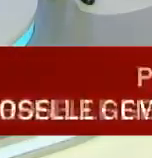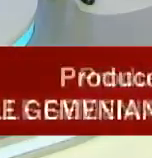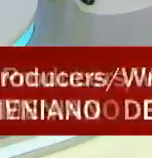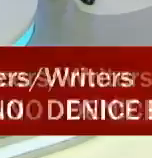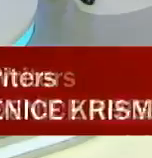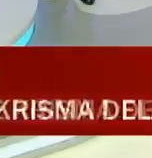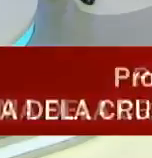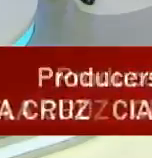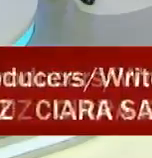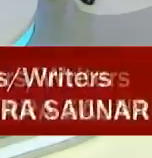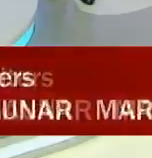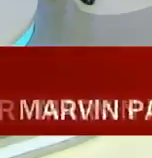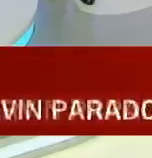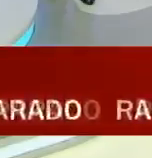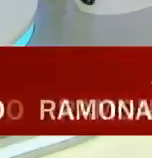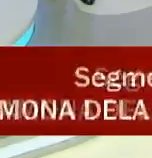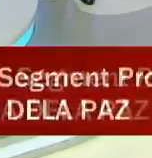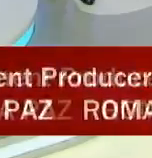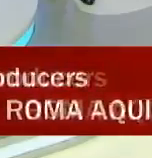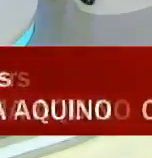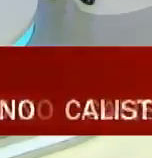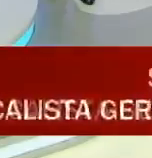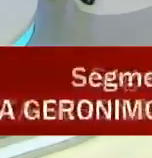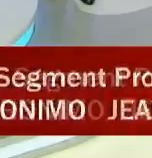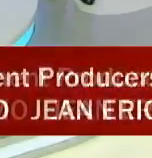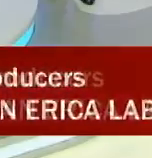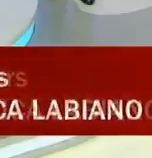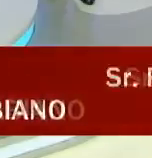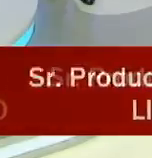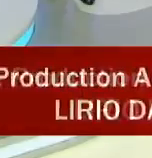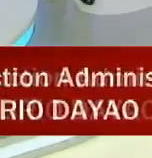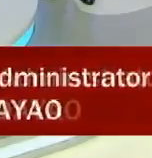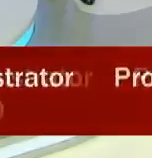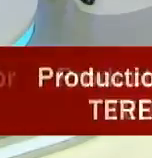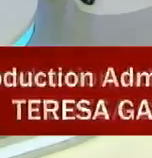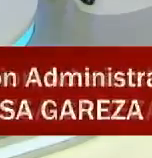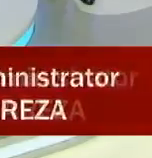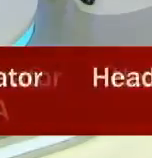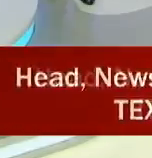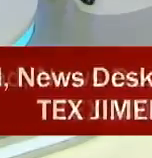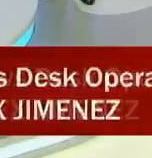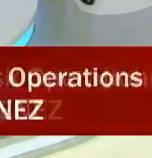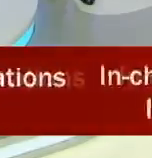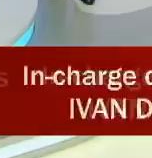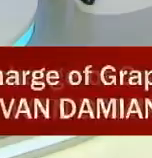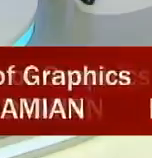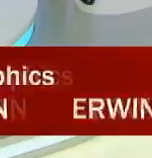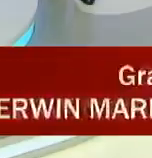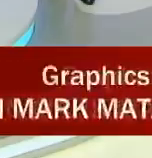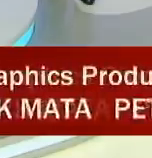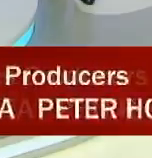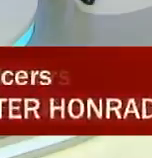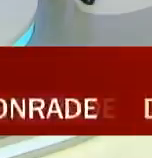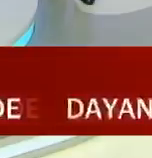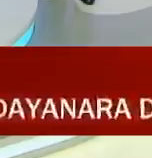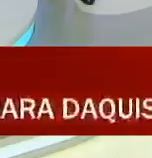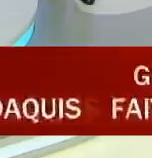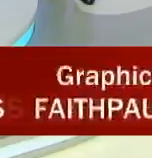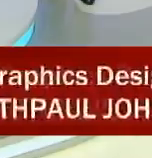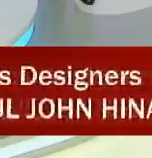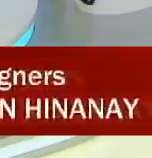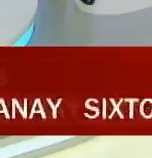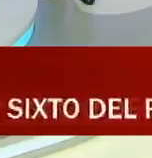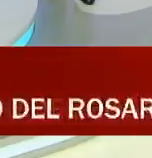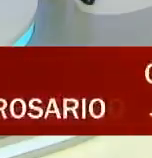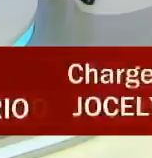GMA. Walang kinikilingan, walang pinoprotektahan. Huy! Wala tayong kasinungalingan dito, ha? Servisyong totoo lamang,